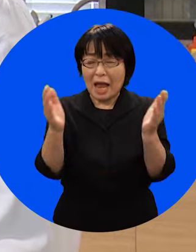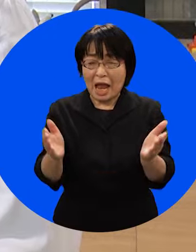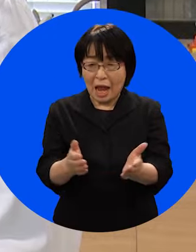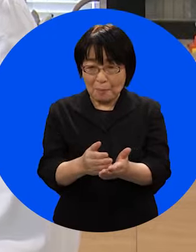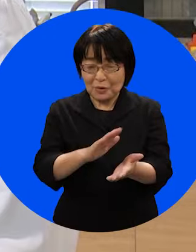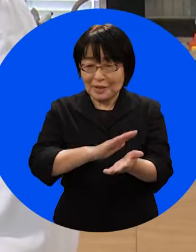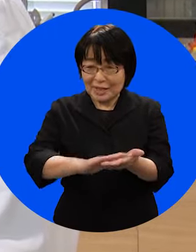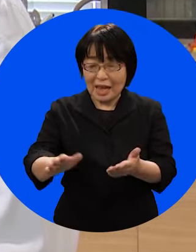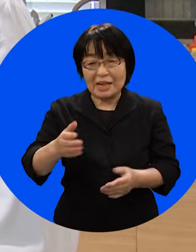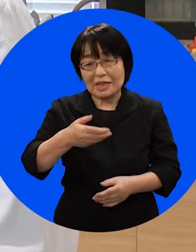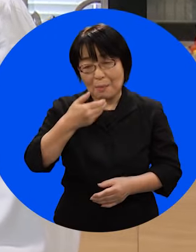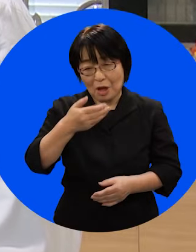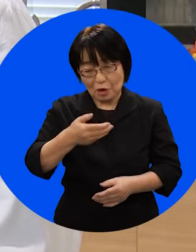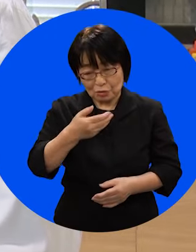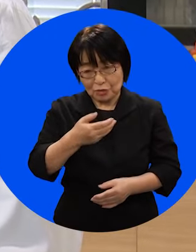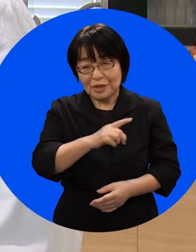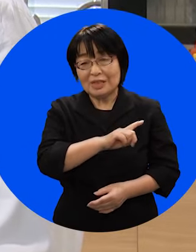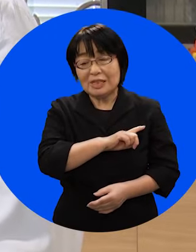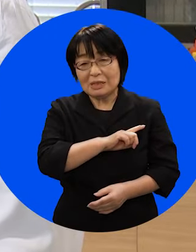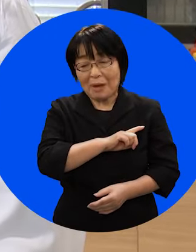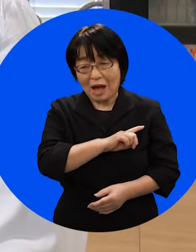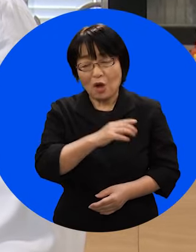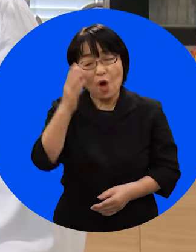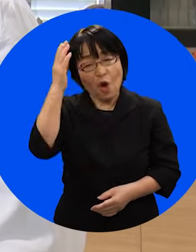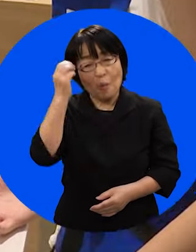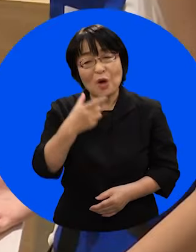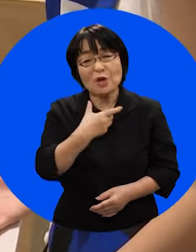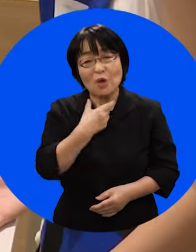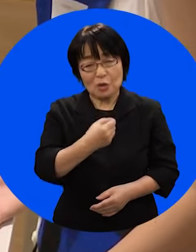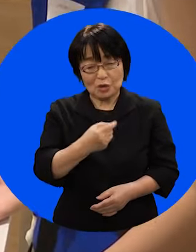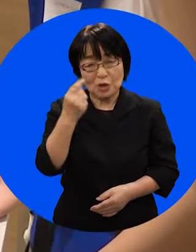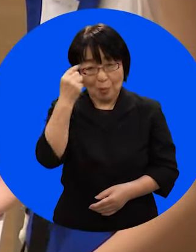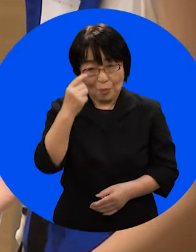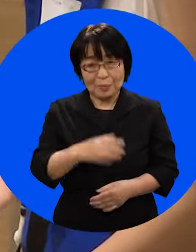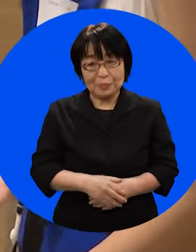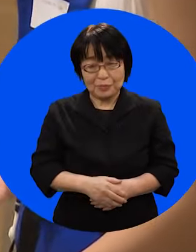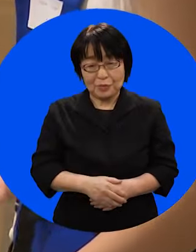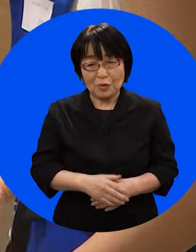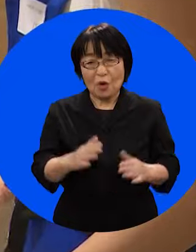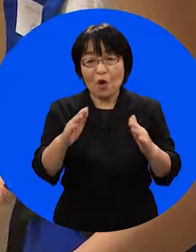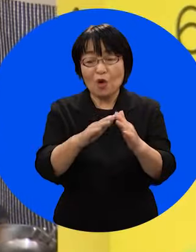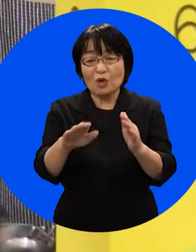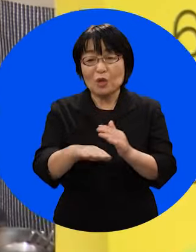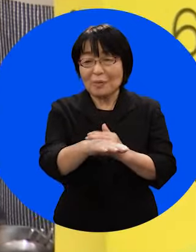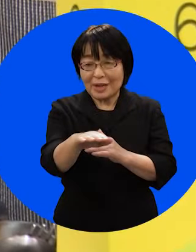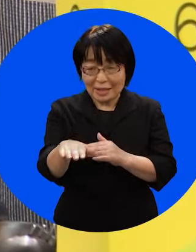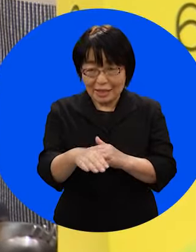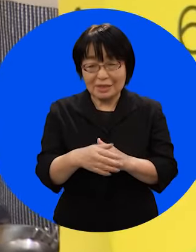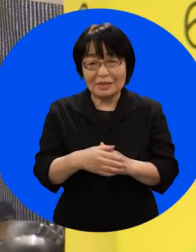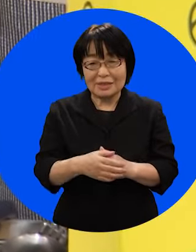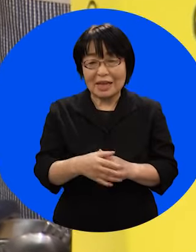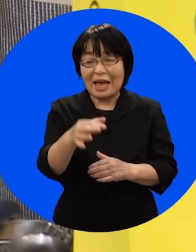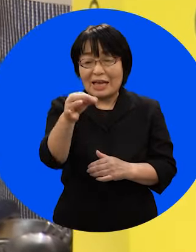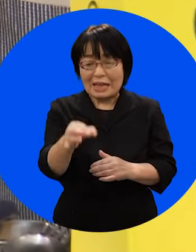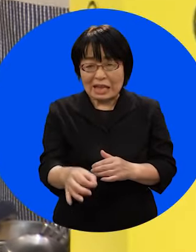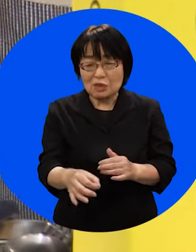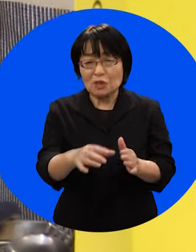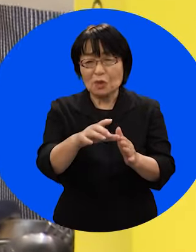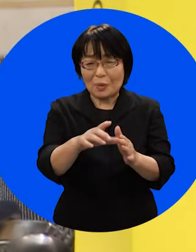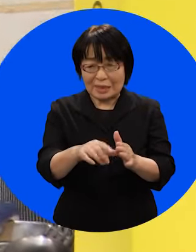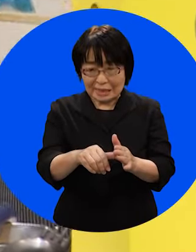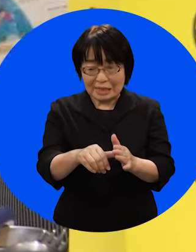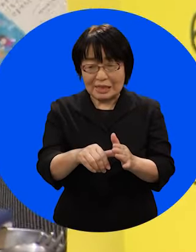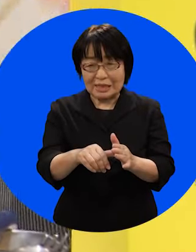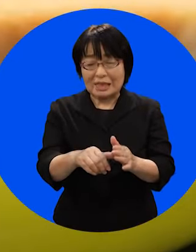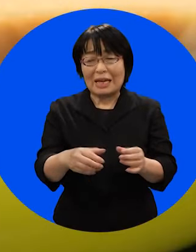を一番覚えてほしいかなというところです。お家の方たちには安いからといって大量に買った